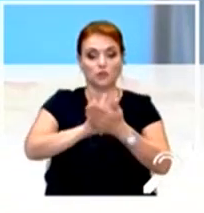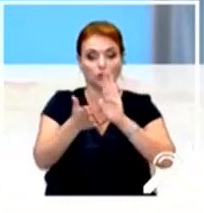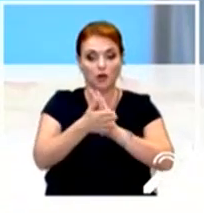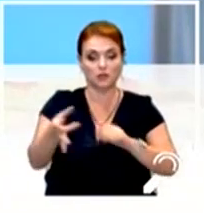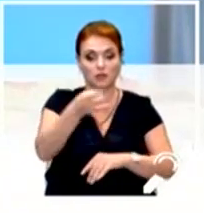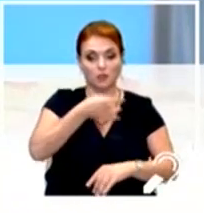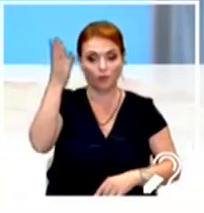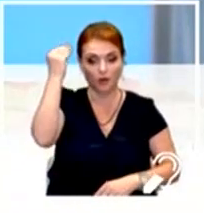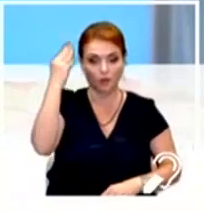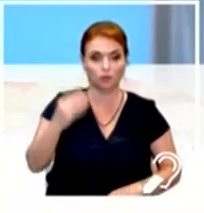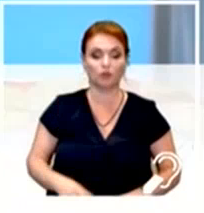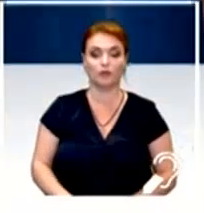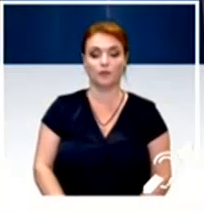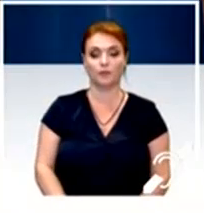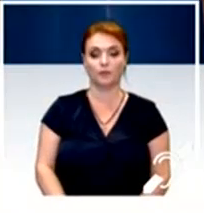împotriva Ucrainei.